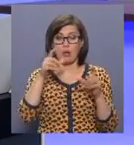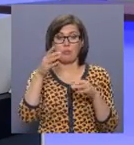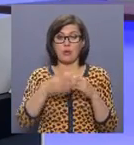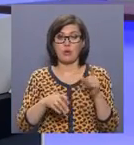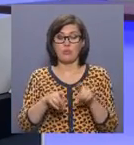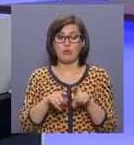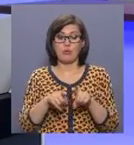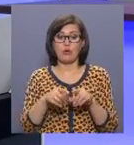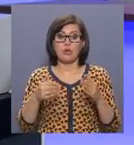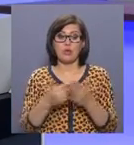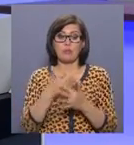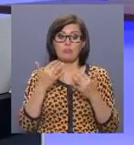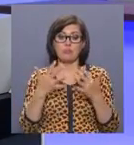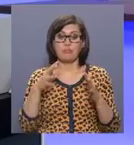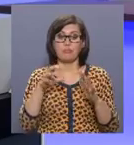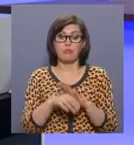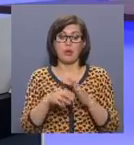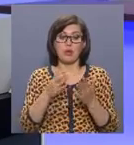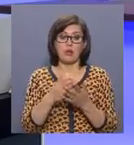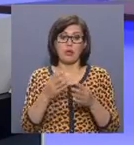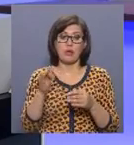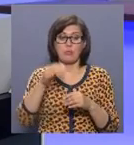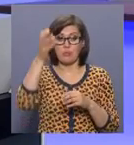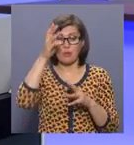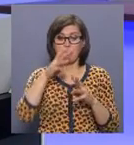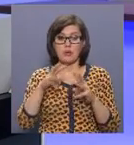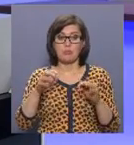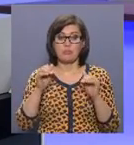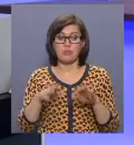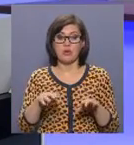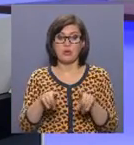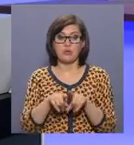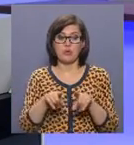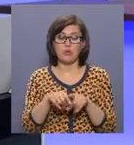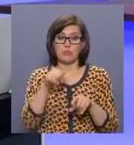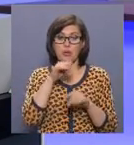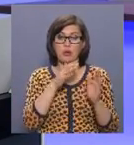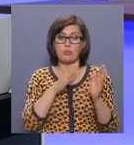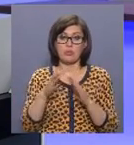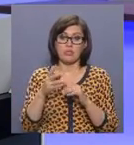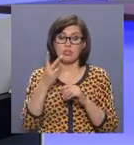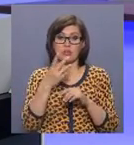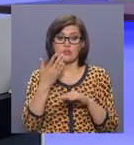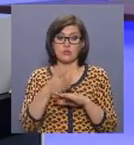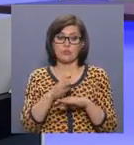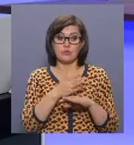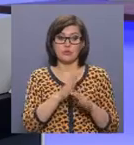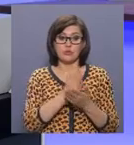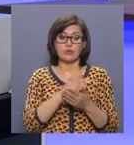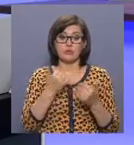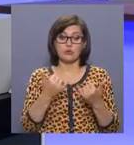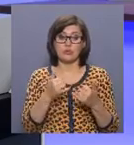үшін жаңа талаптарын қосқан екен. Білім министерлігінің шешімімен сынақтан өту тәртібі екі кезеңге бөлінген. Түлектер